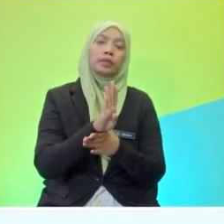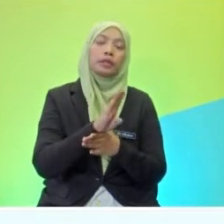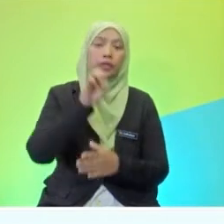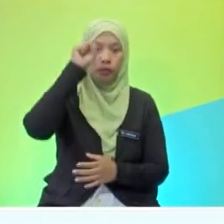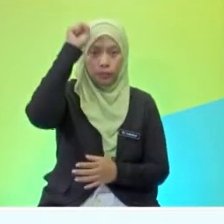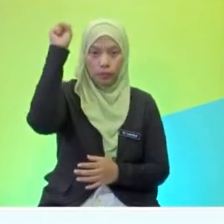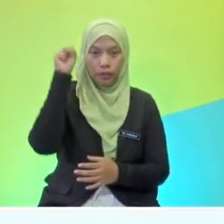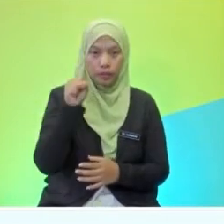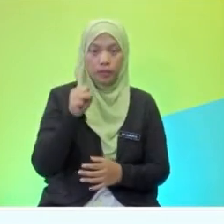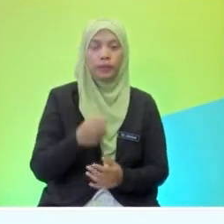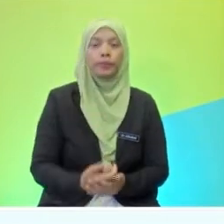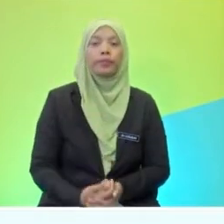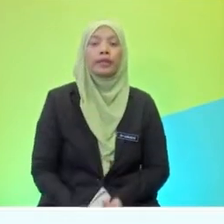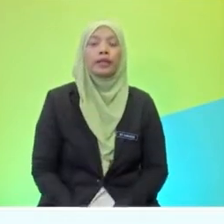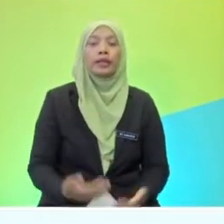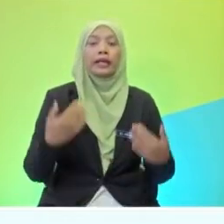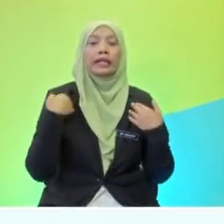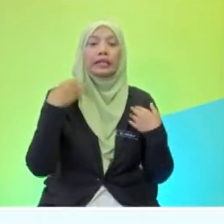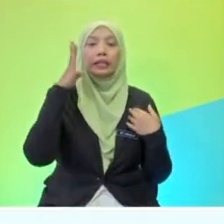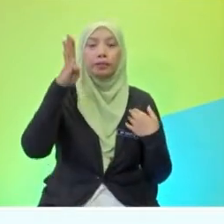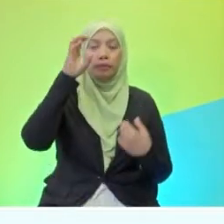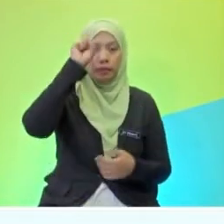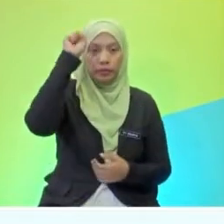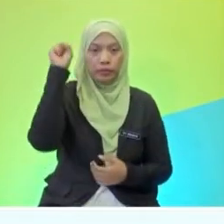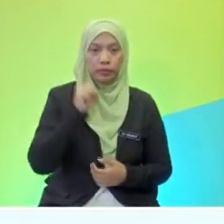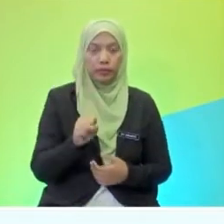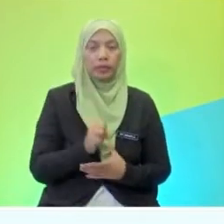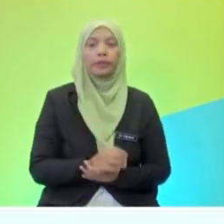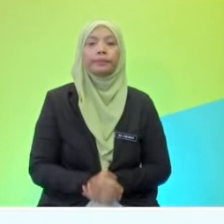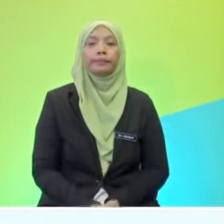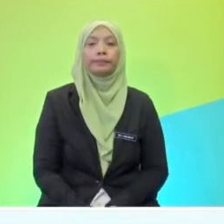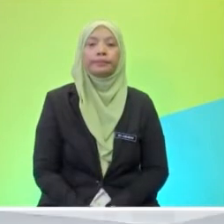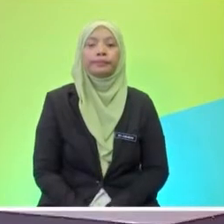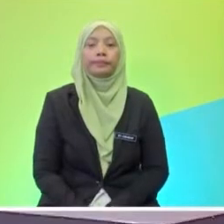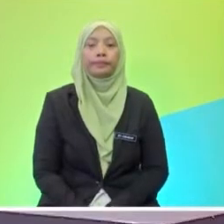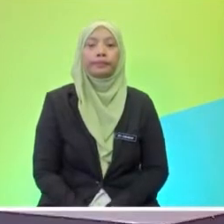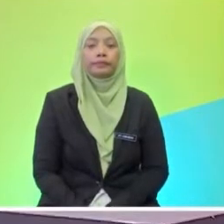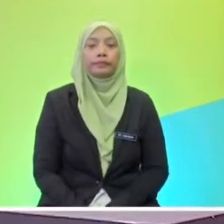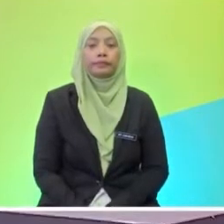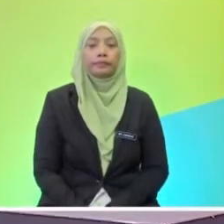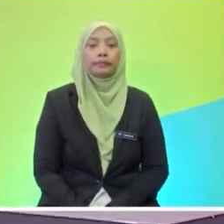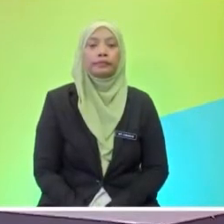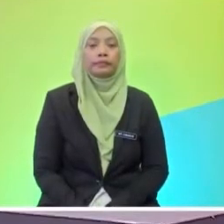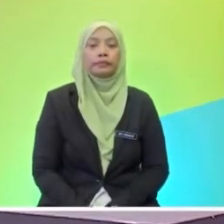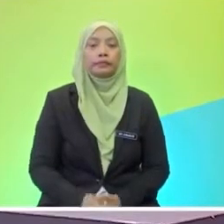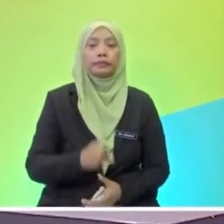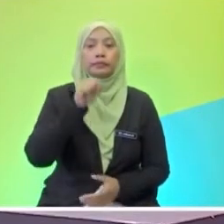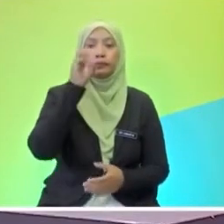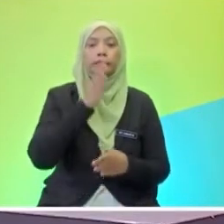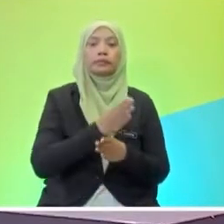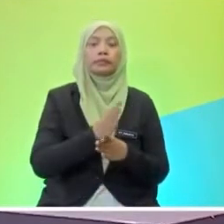Oke dia ada 4 soal yang bahagia di dalam asas kelestarian soal alam bahagian di